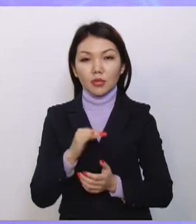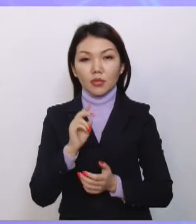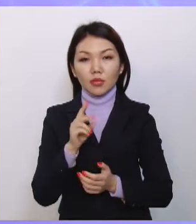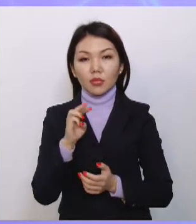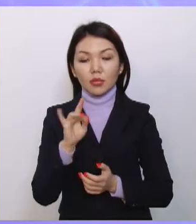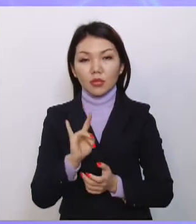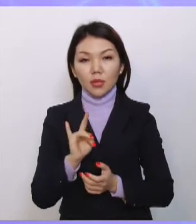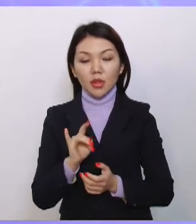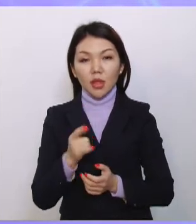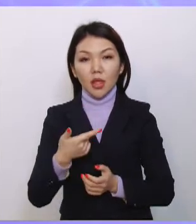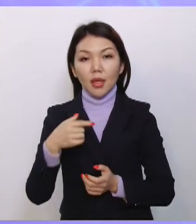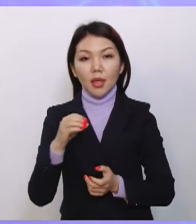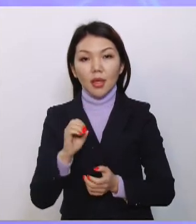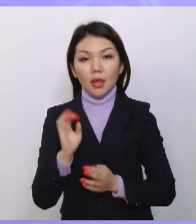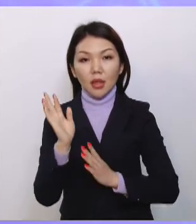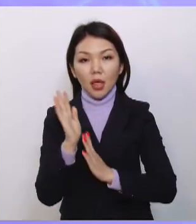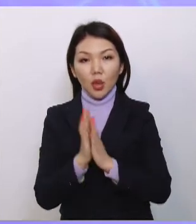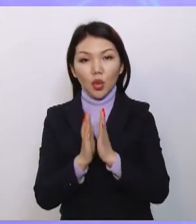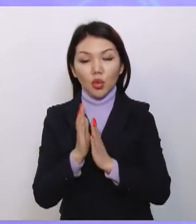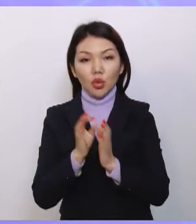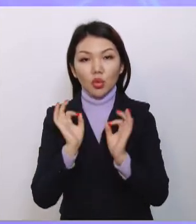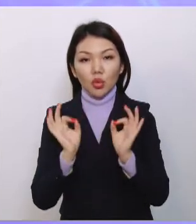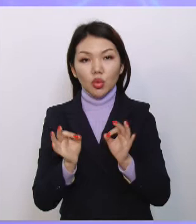Туура, бакта өсөт.